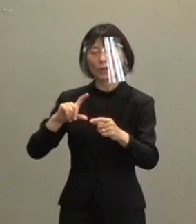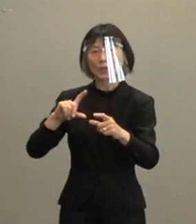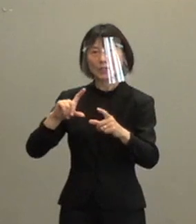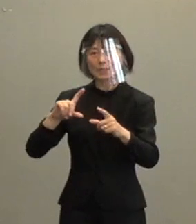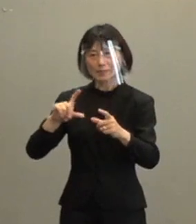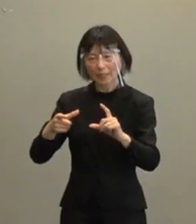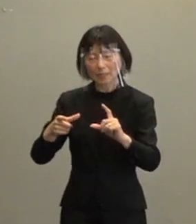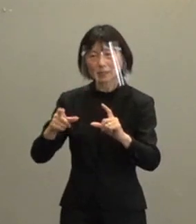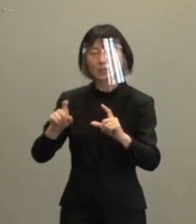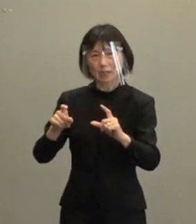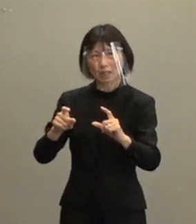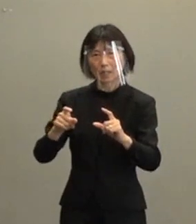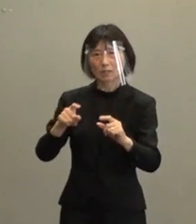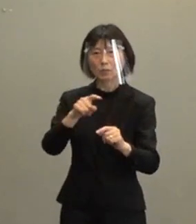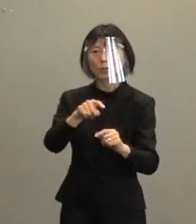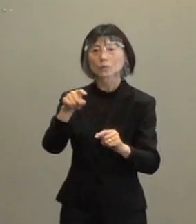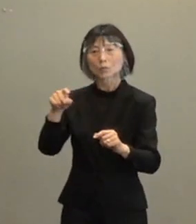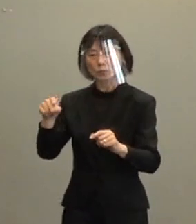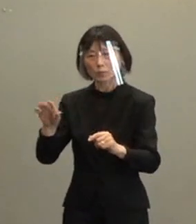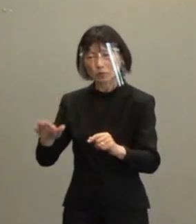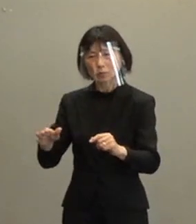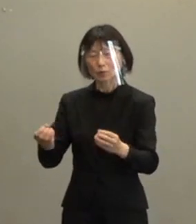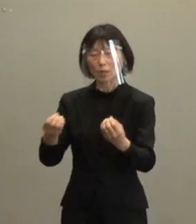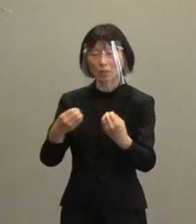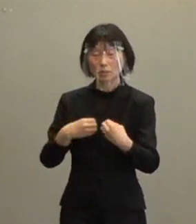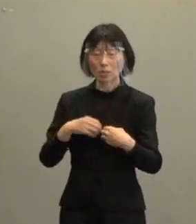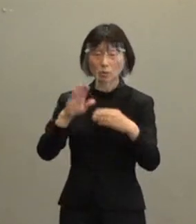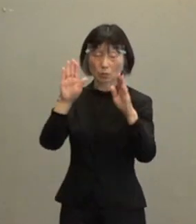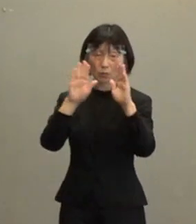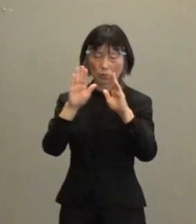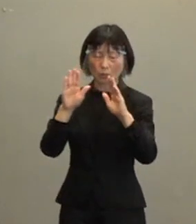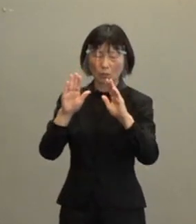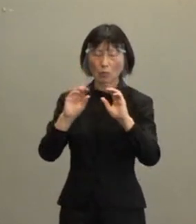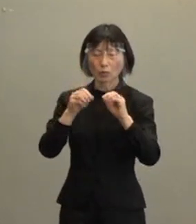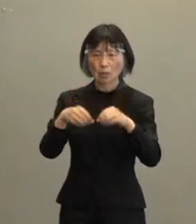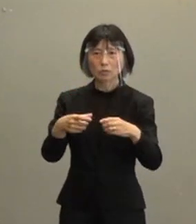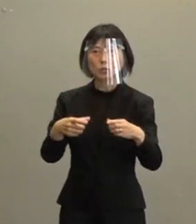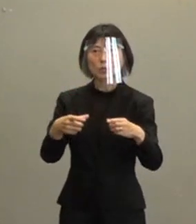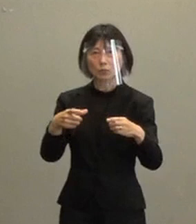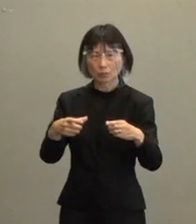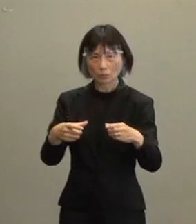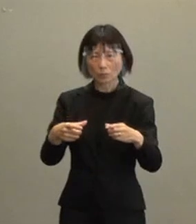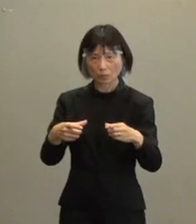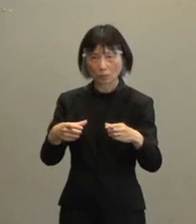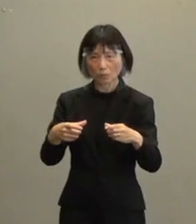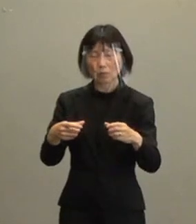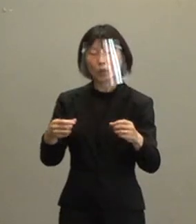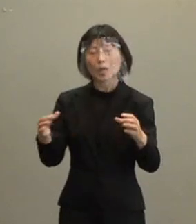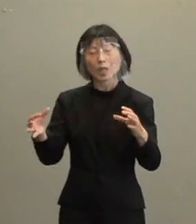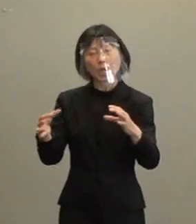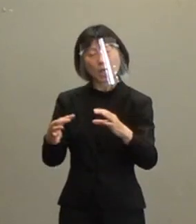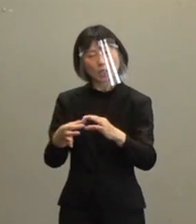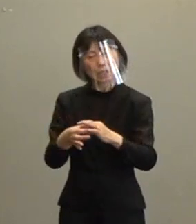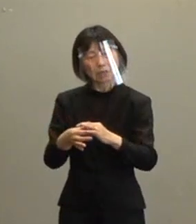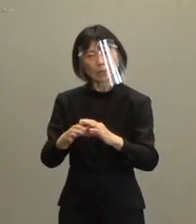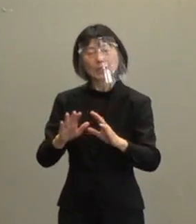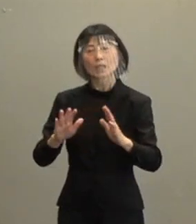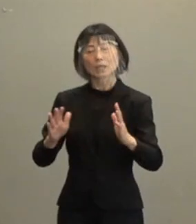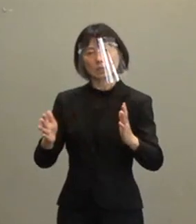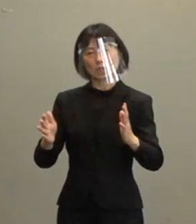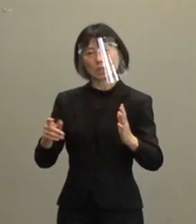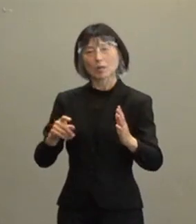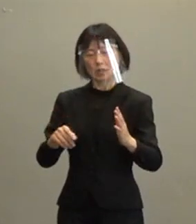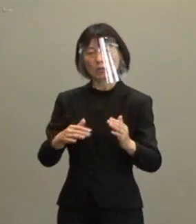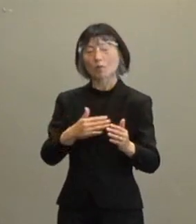によってその市町村の児童の感染状況やクラスターの発生件数に有意な関係性が見られなかったということをもって、これ